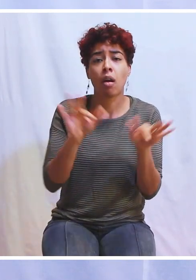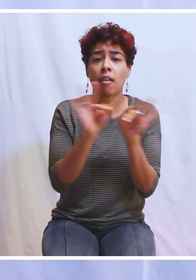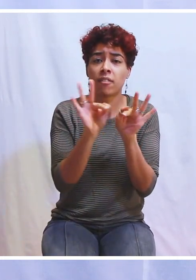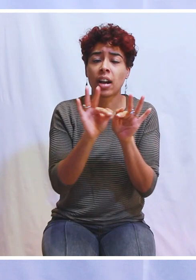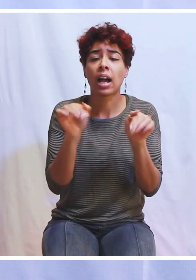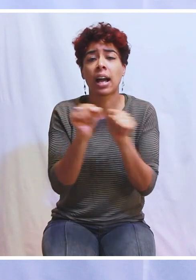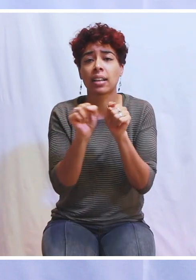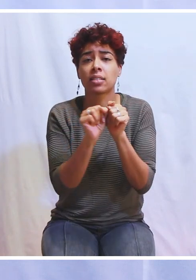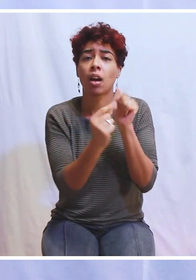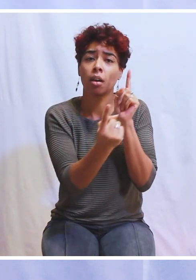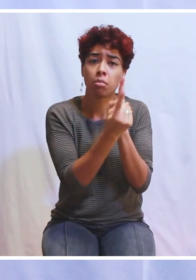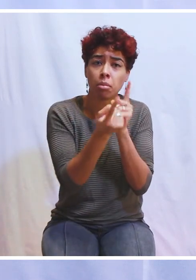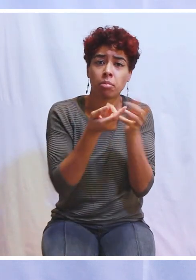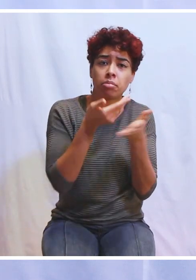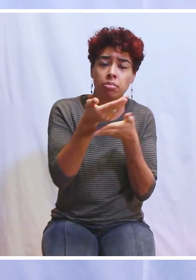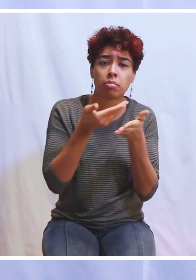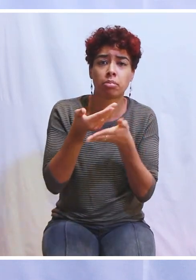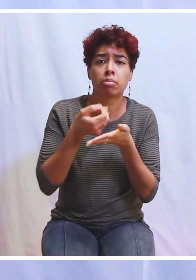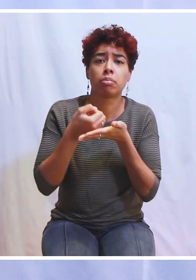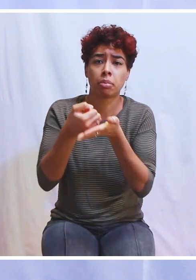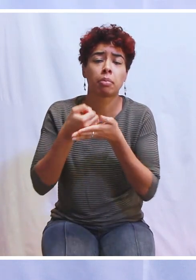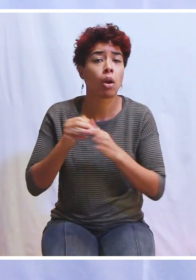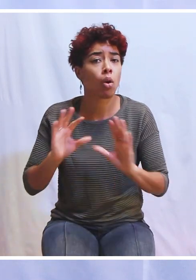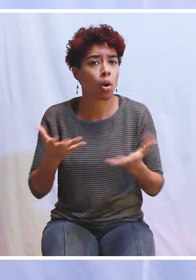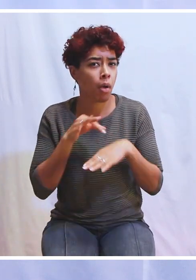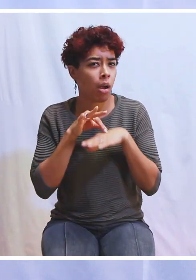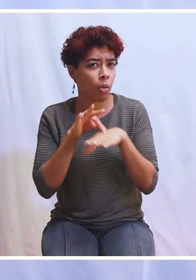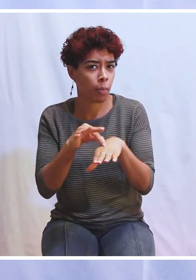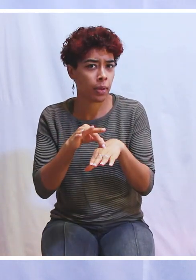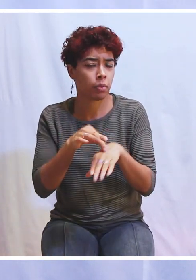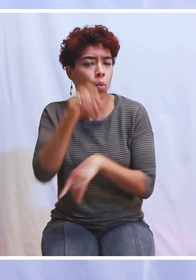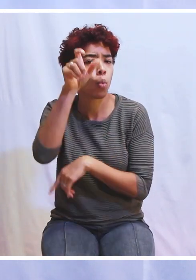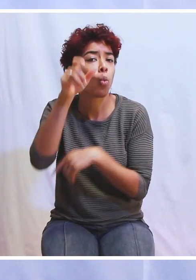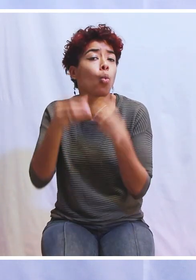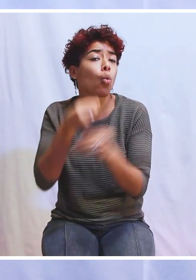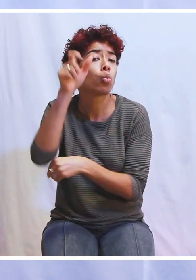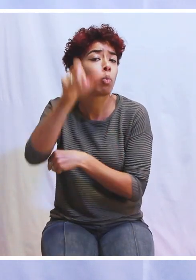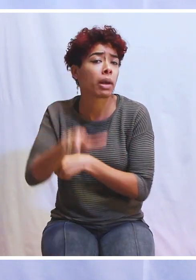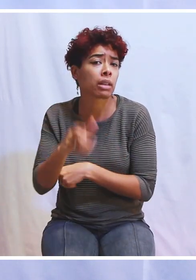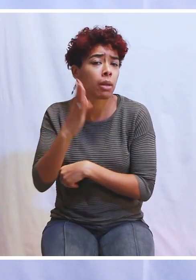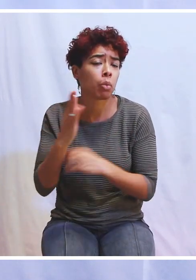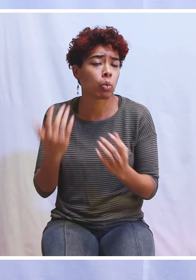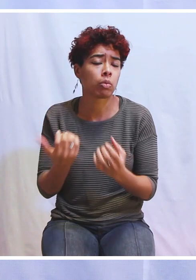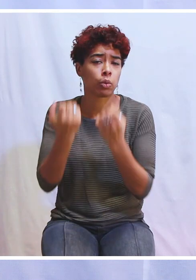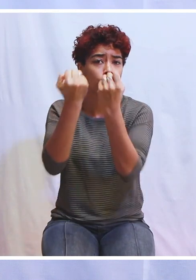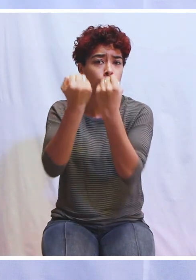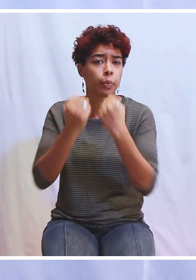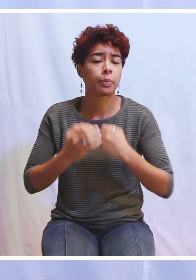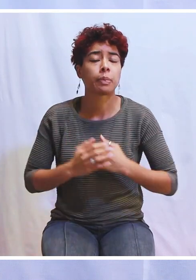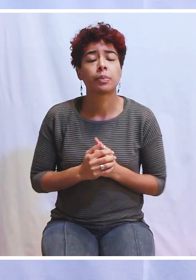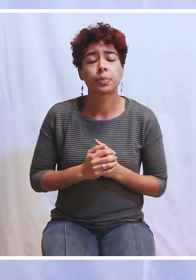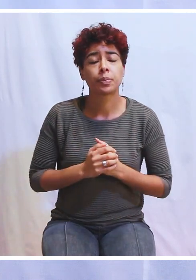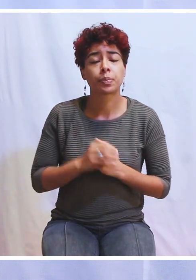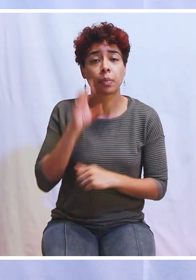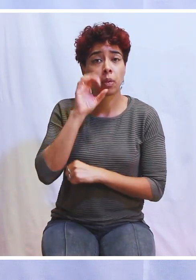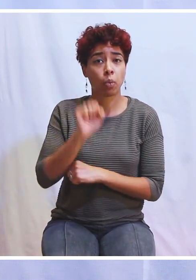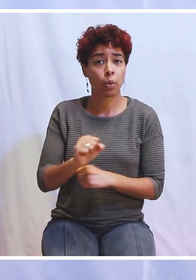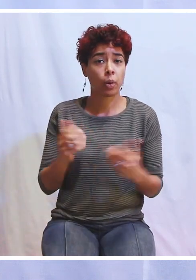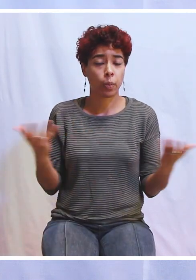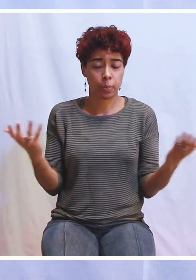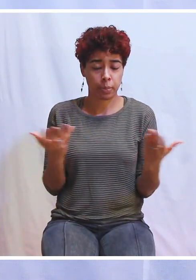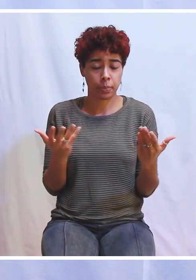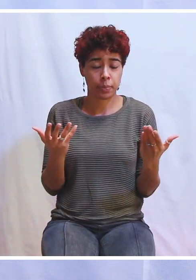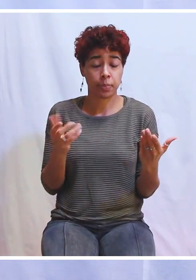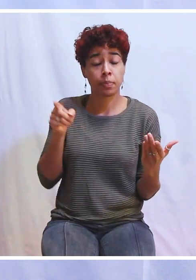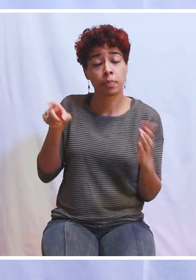ou avec quelqu'un autour de nous qui a besoin de secours. Donc on voit que, Jacob, lui,